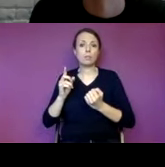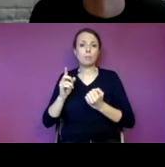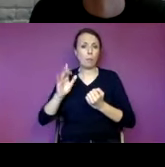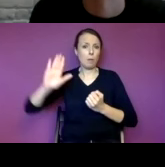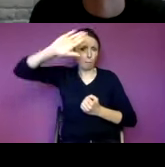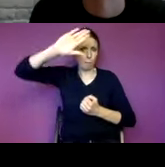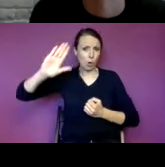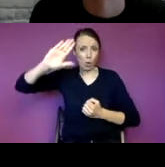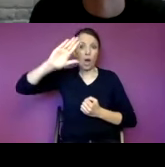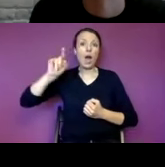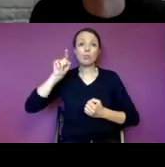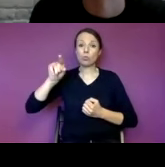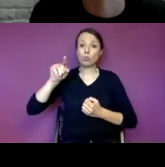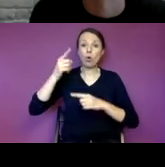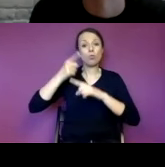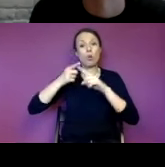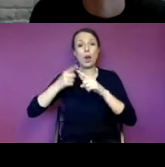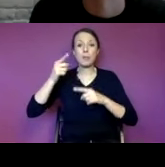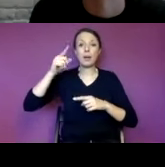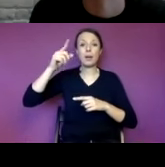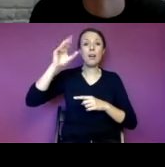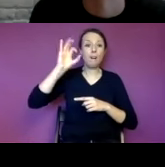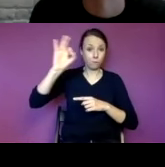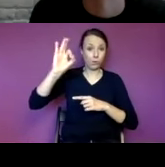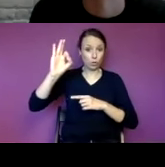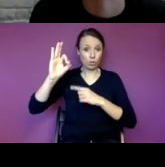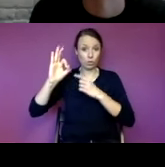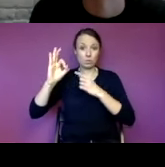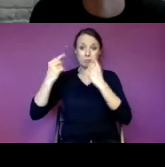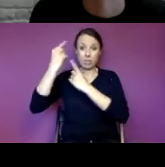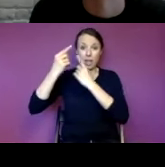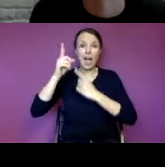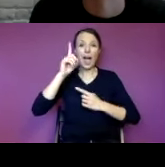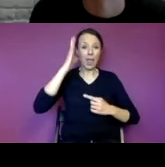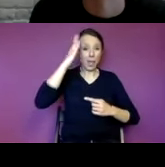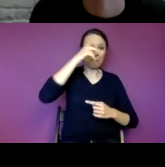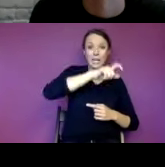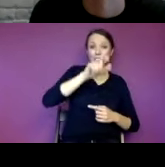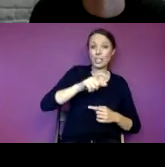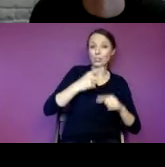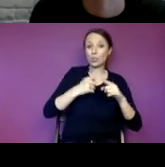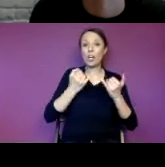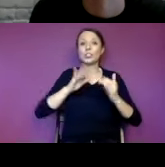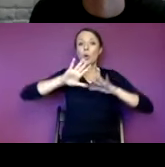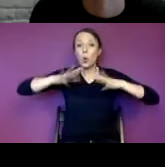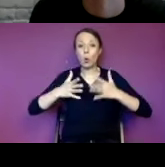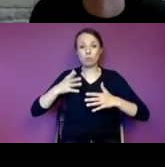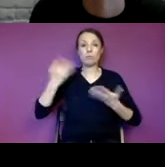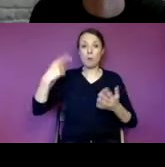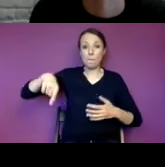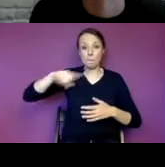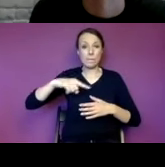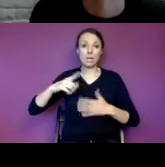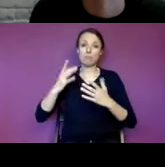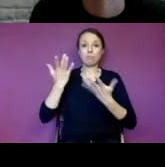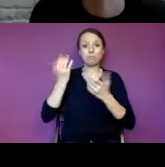ambiwalentne podejście do tego jakby jest udziałem samych mieszkańców. To znaczy z jednej strony pracujemy przy tych fermach lub je posiadamy, ale z